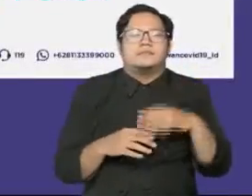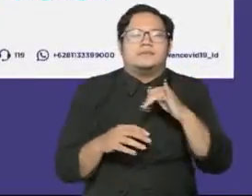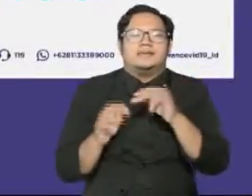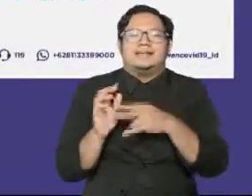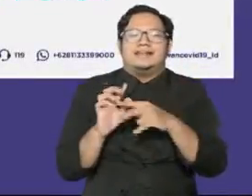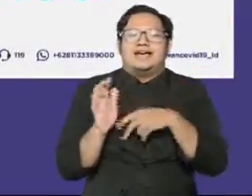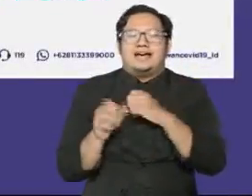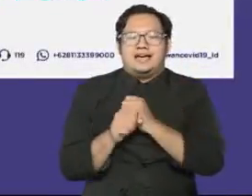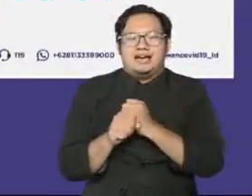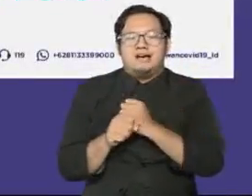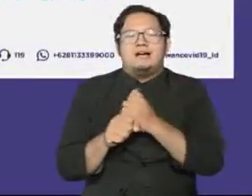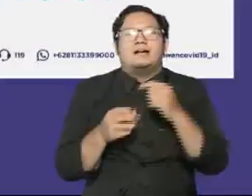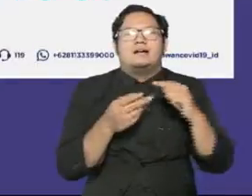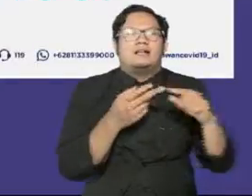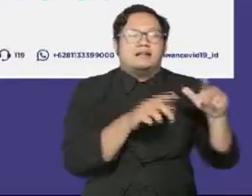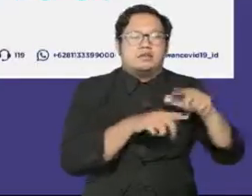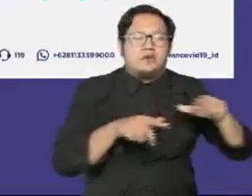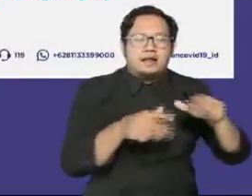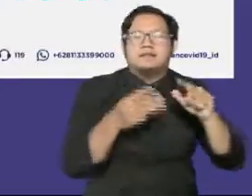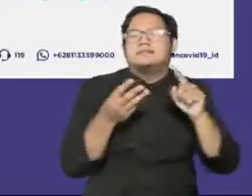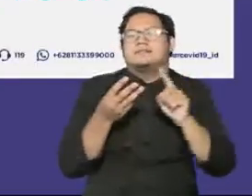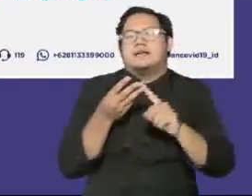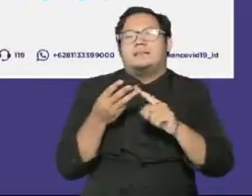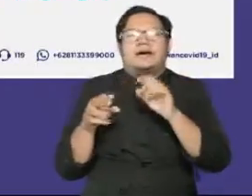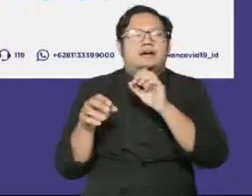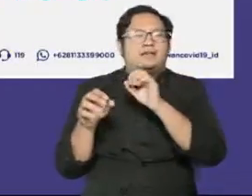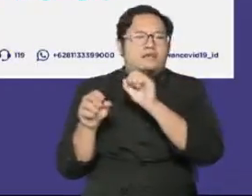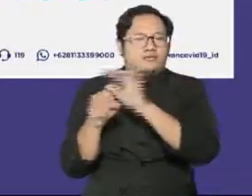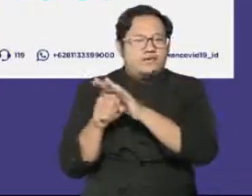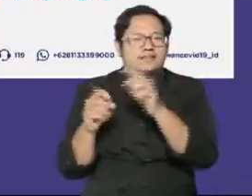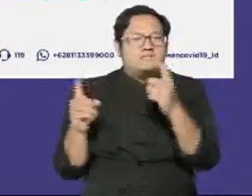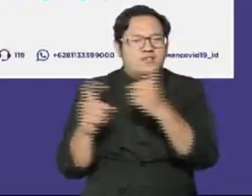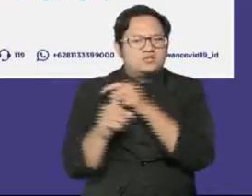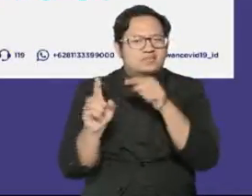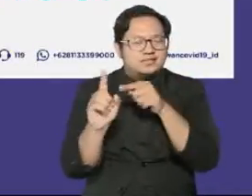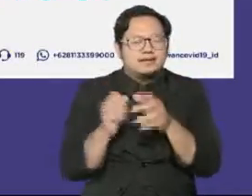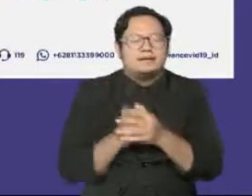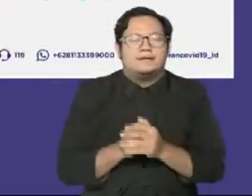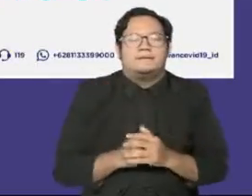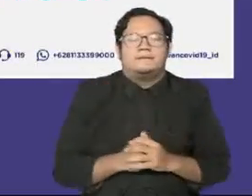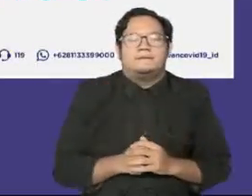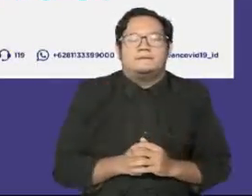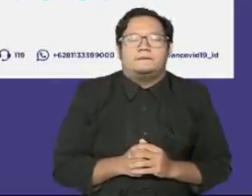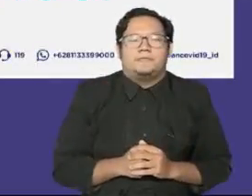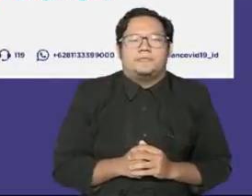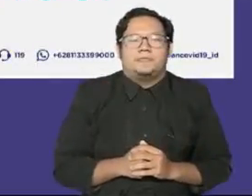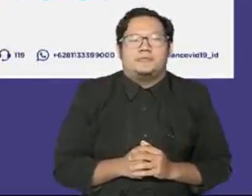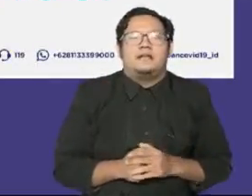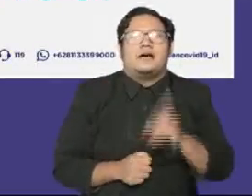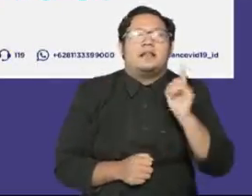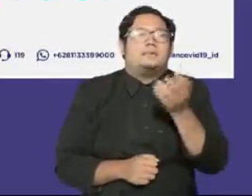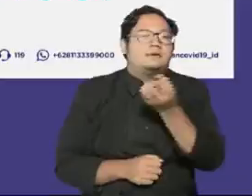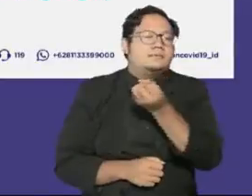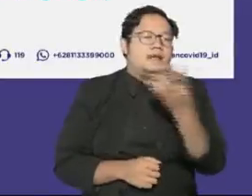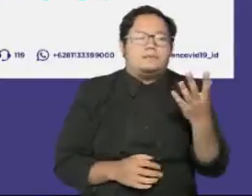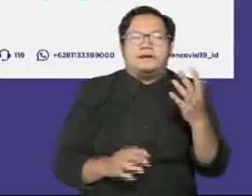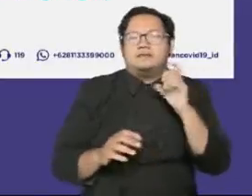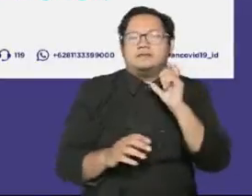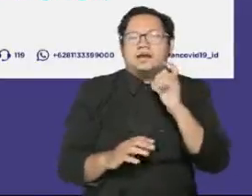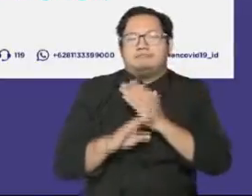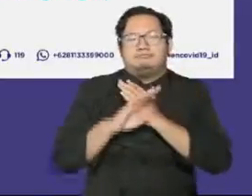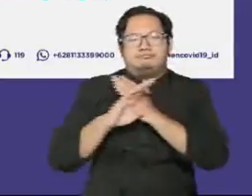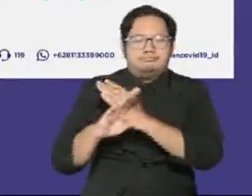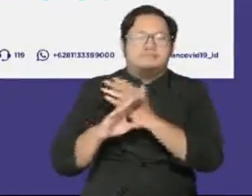dan kondisi lingkungan pada tiap interaksi faktor penularan coffee 19 terdapat berbagai antisipasi yang dapat